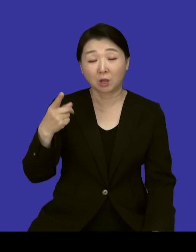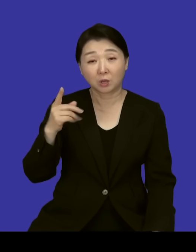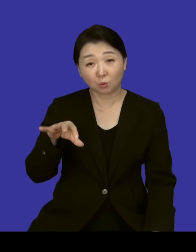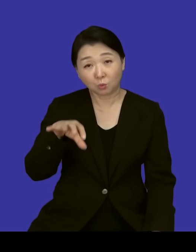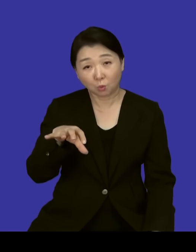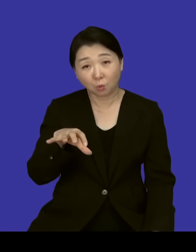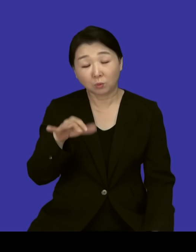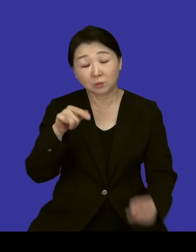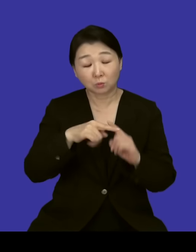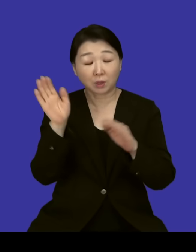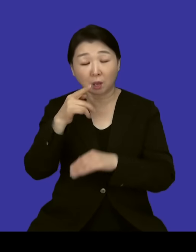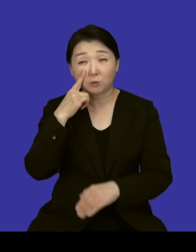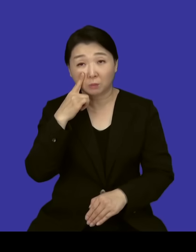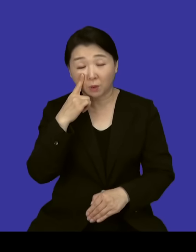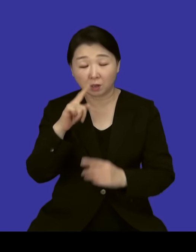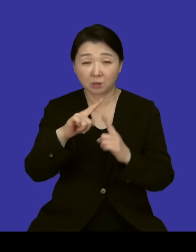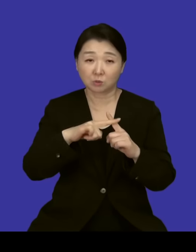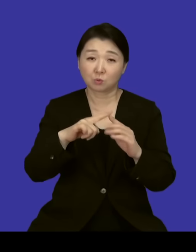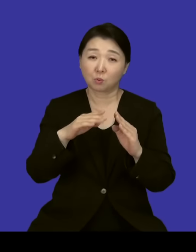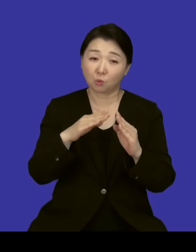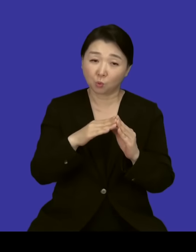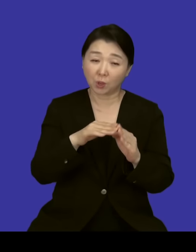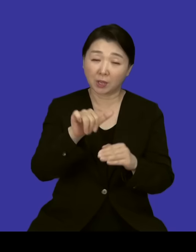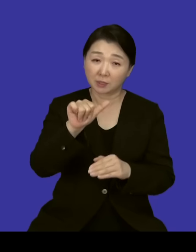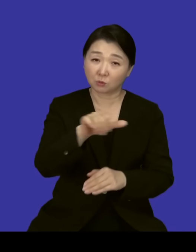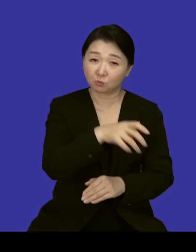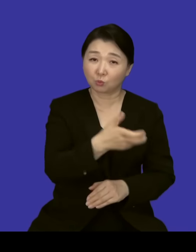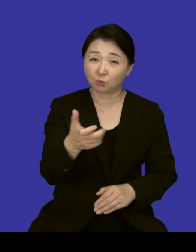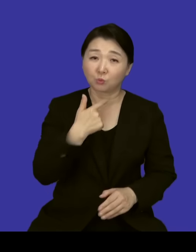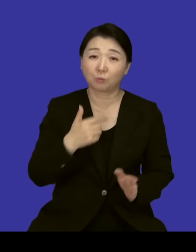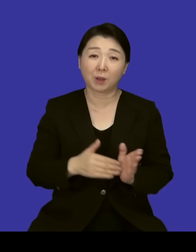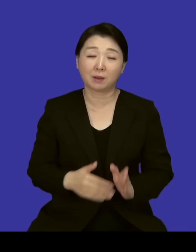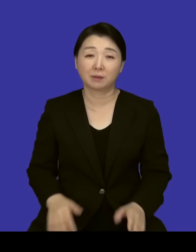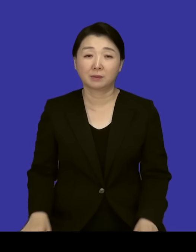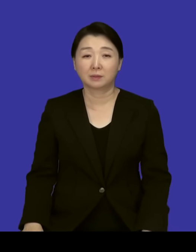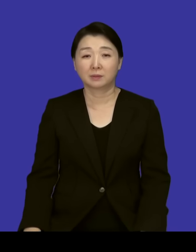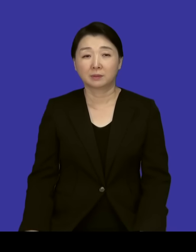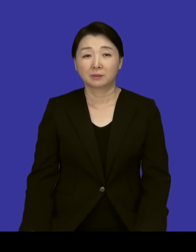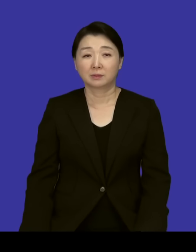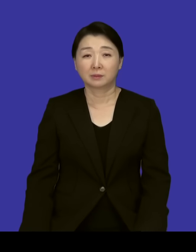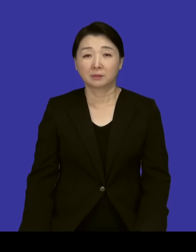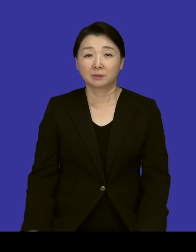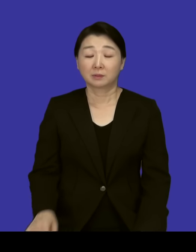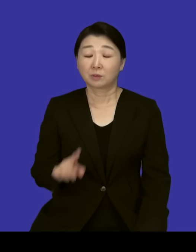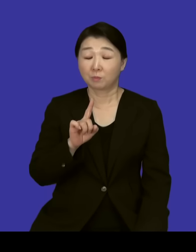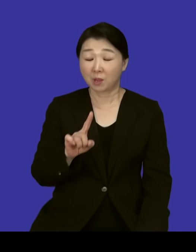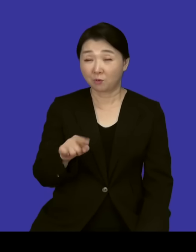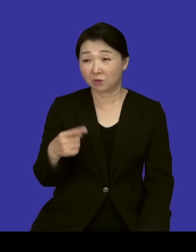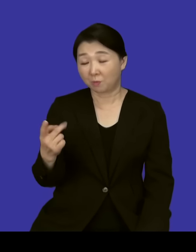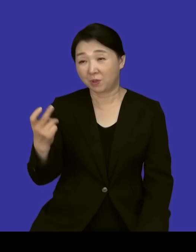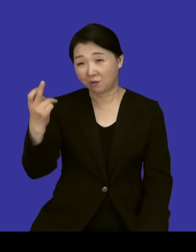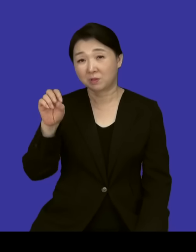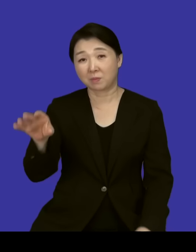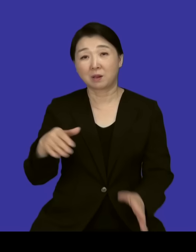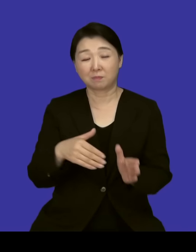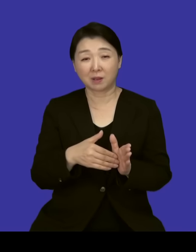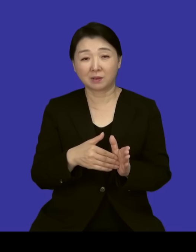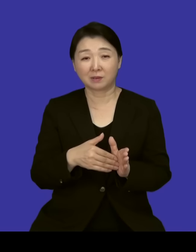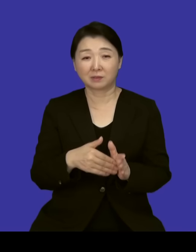한 5군데를 아. 한 석 달, 넉 달 동안에 막 돌아다녔어요. 예. 그런 얘기를 또 저희 업계에 있는 형님한테